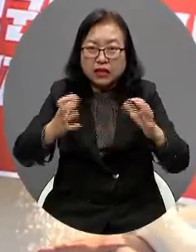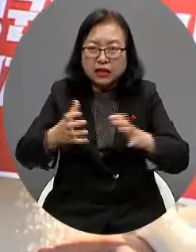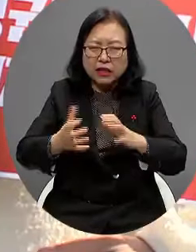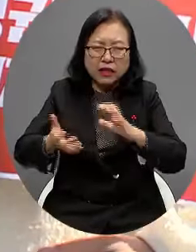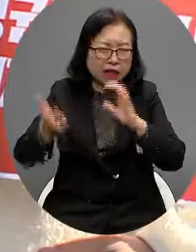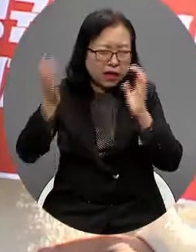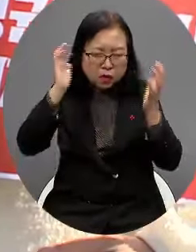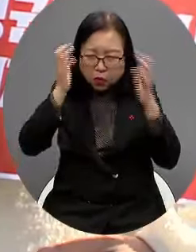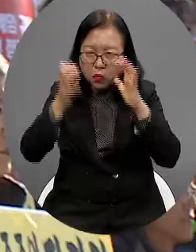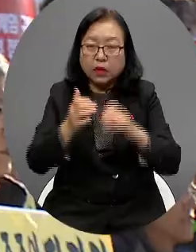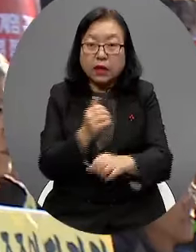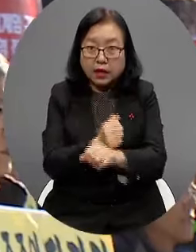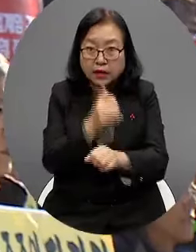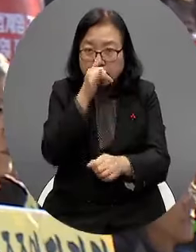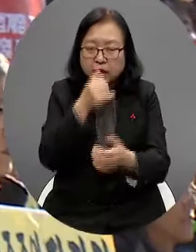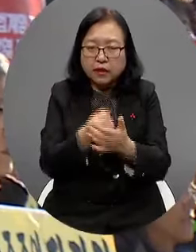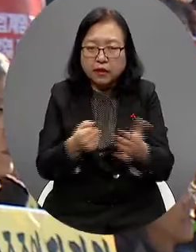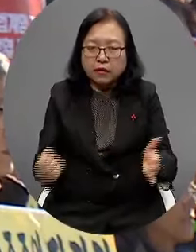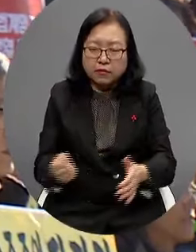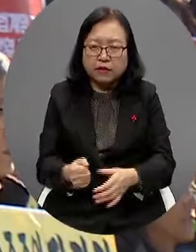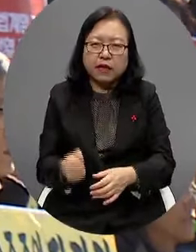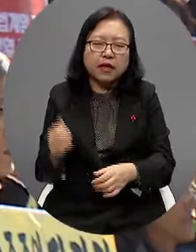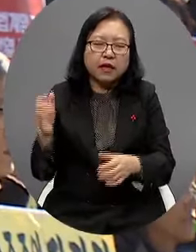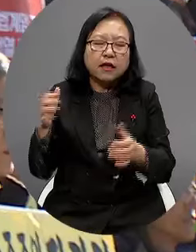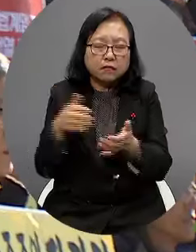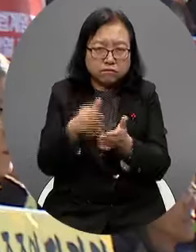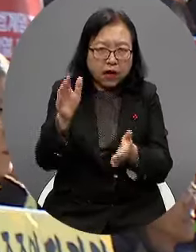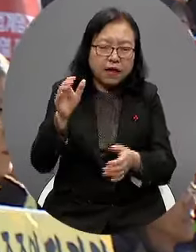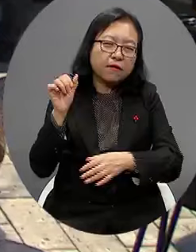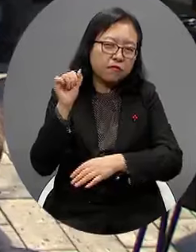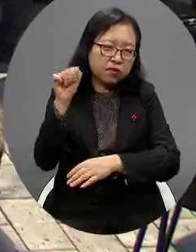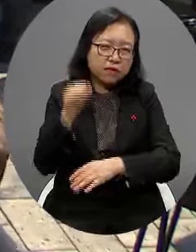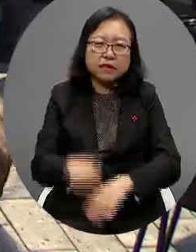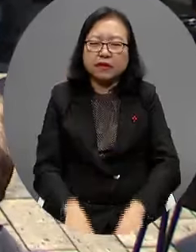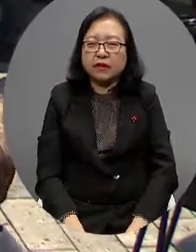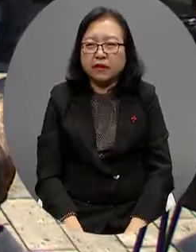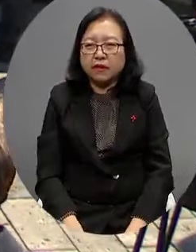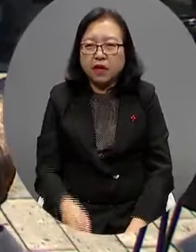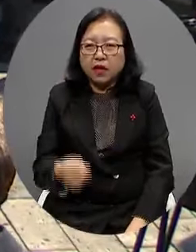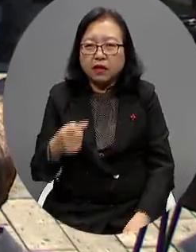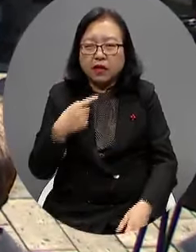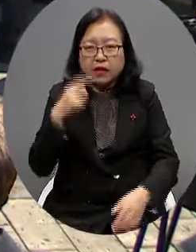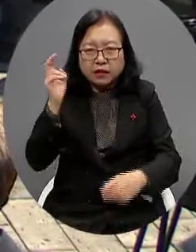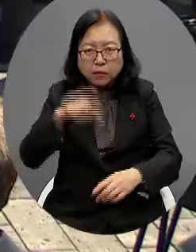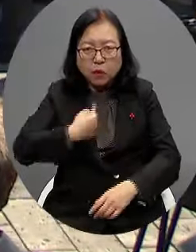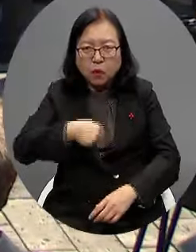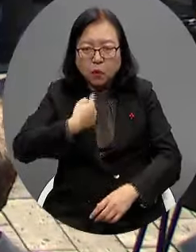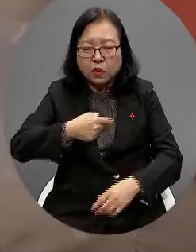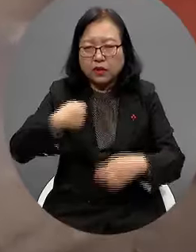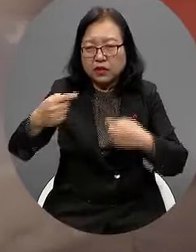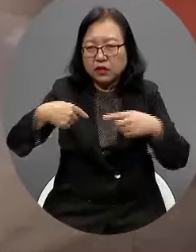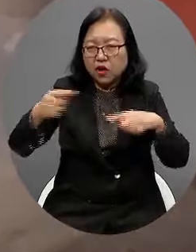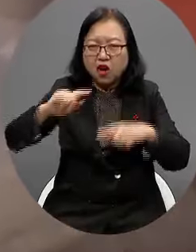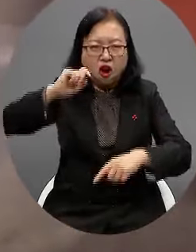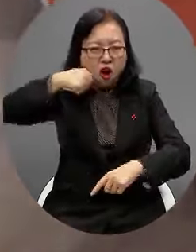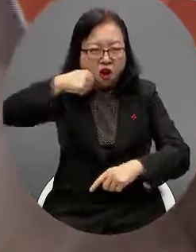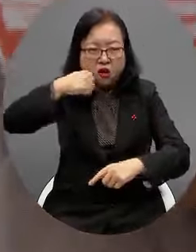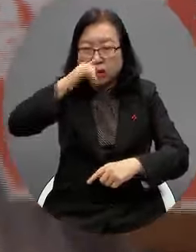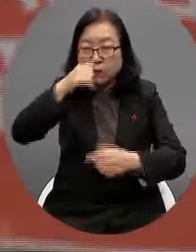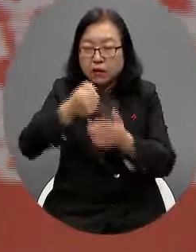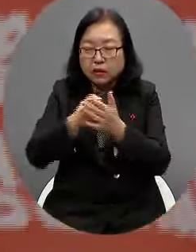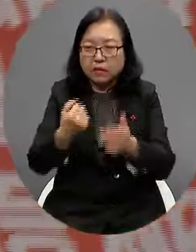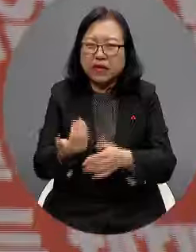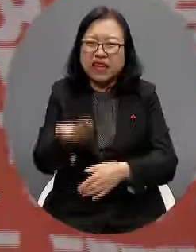전면적 저항운동을 선포했습니다 벼랑 끝에 몰린 정치생명 연장을 위해 군사독재정권이